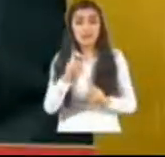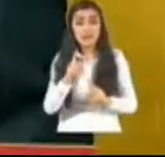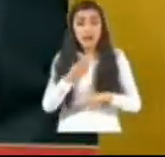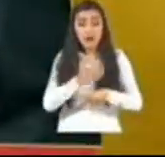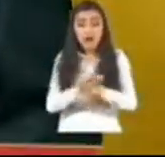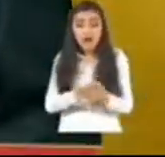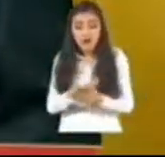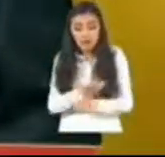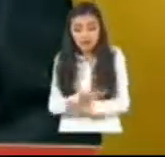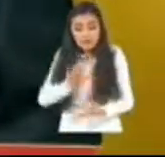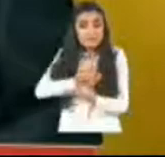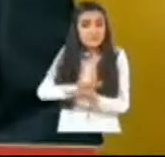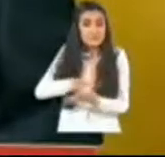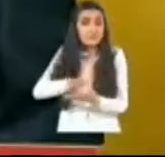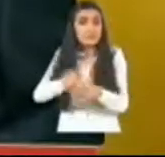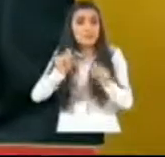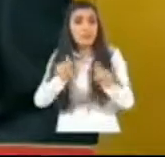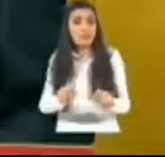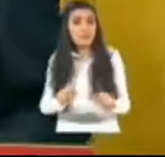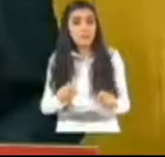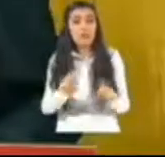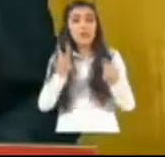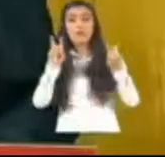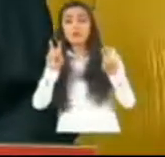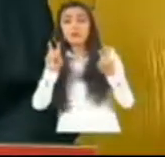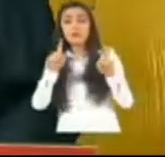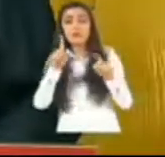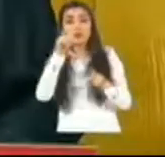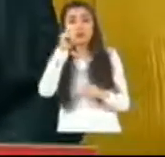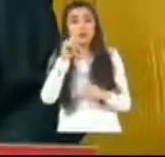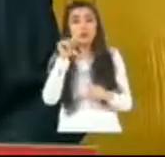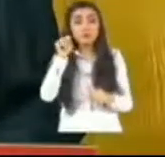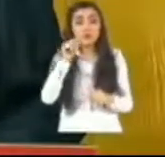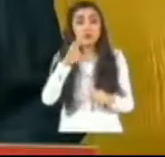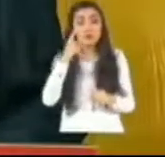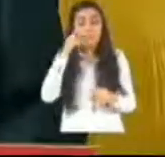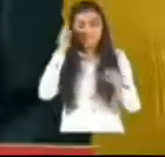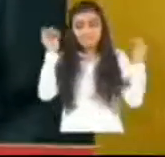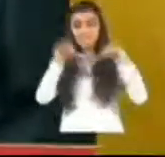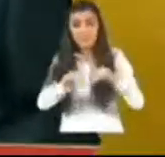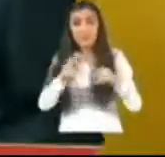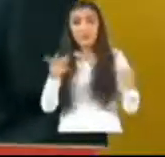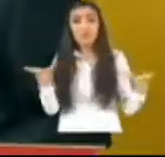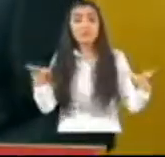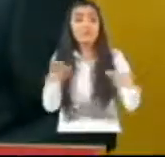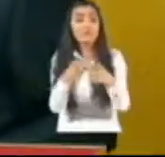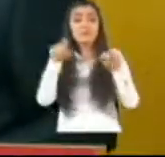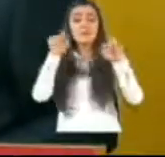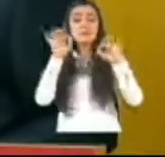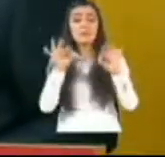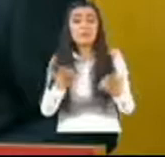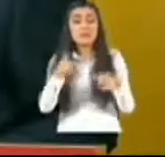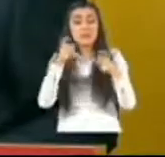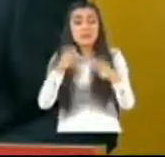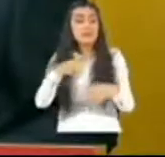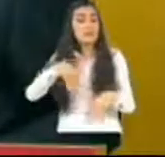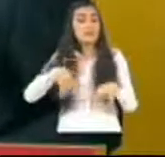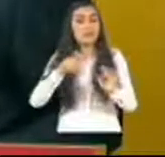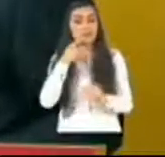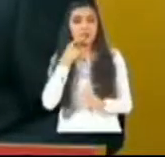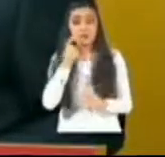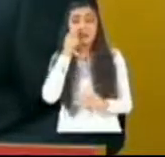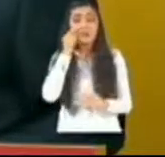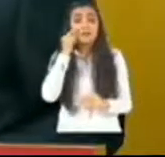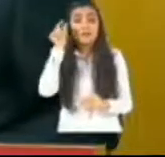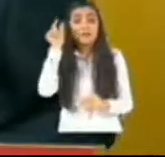ayaklar altında çiğnendiğini, meselelere günübirlik bakanların toplanma yeri değildir.